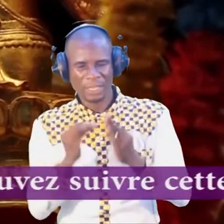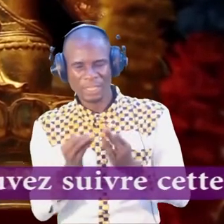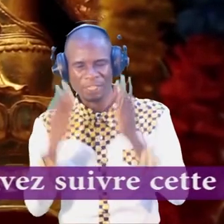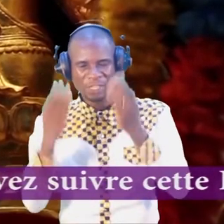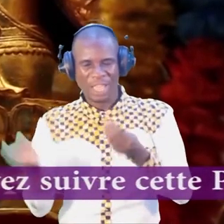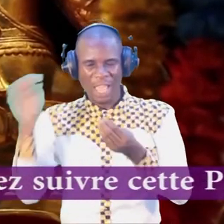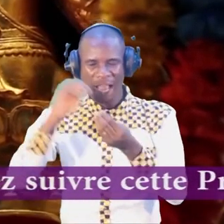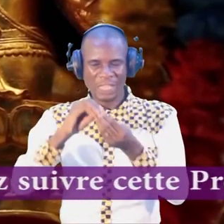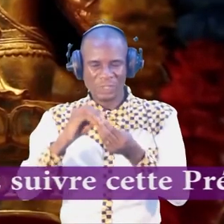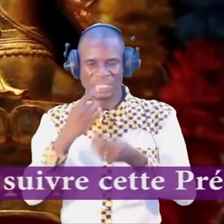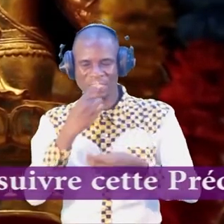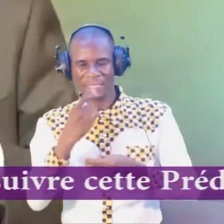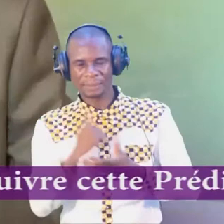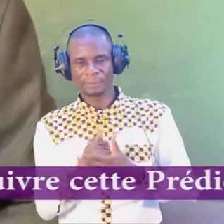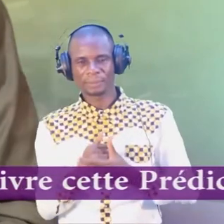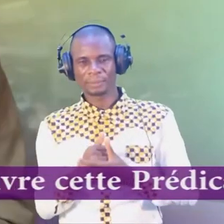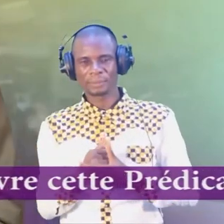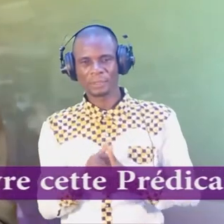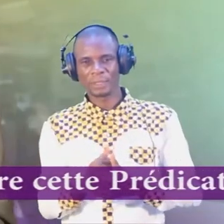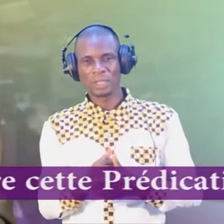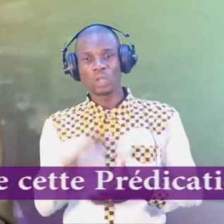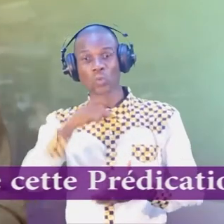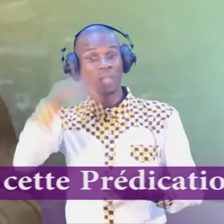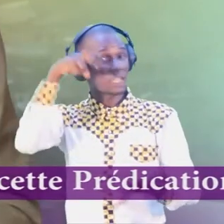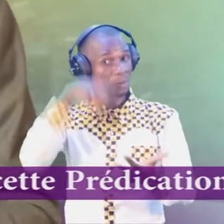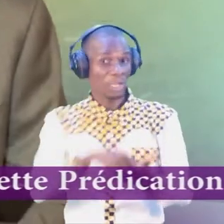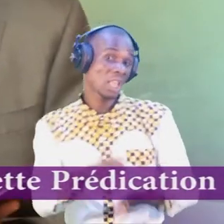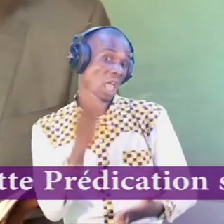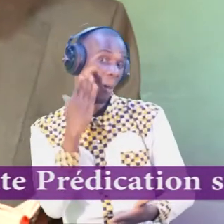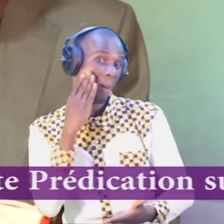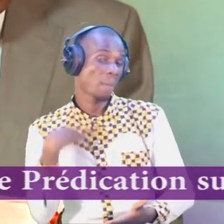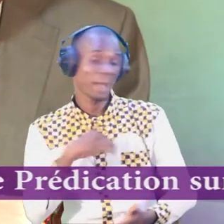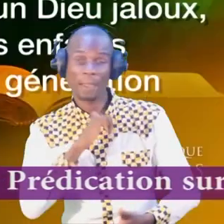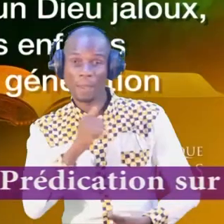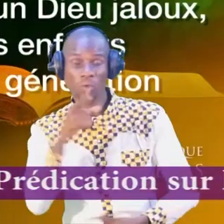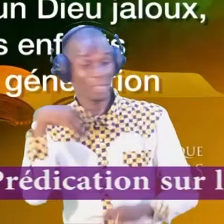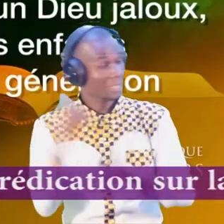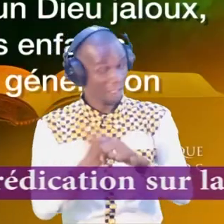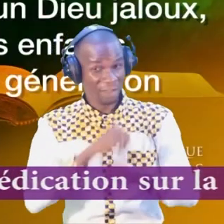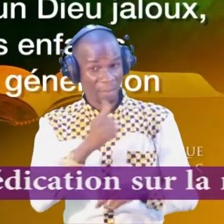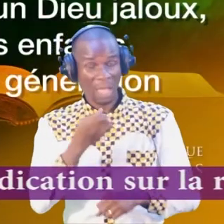vizuri. Mungu hataki. Sababu anaongeza hivi,